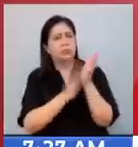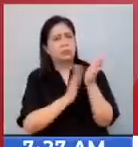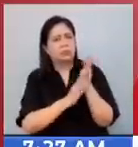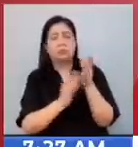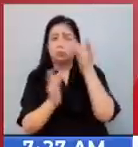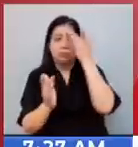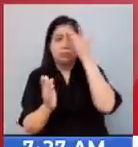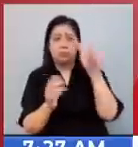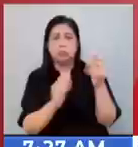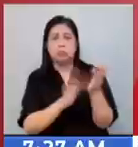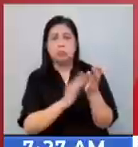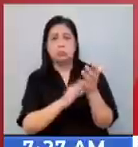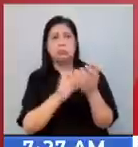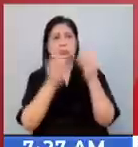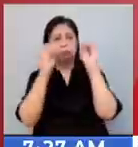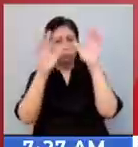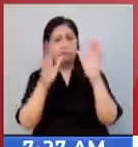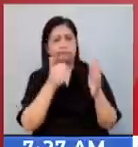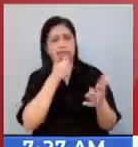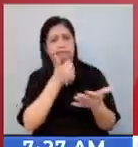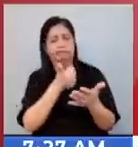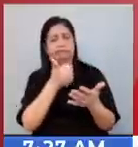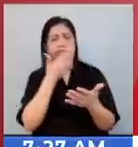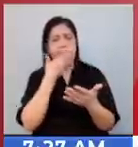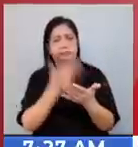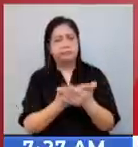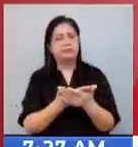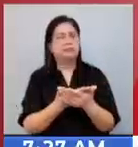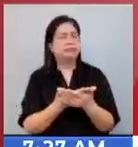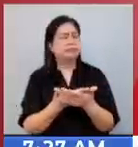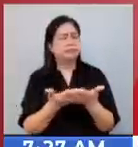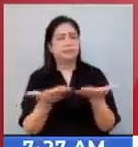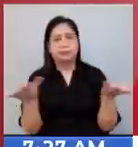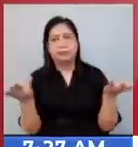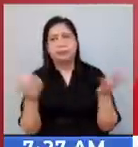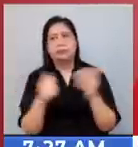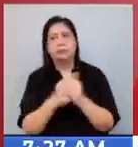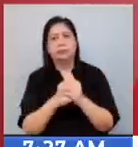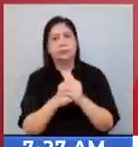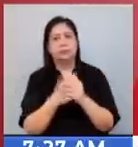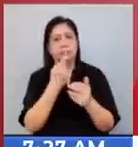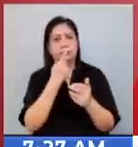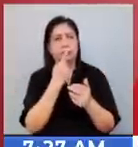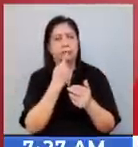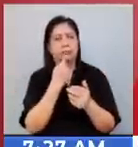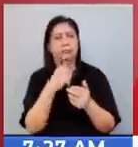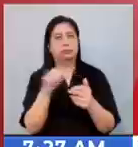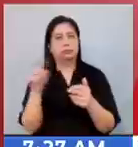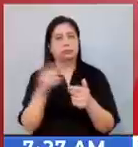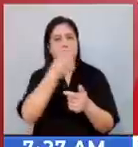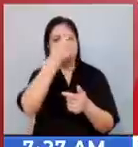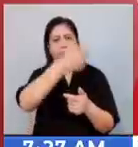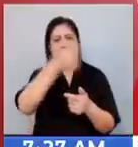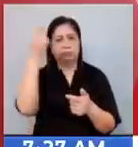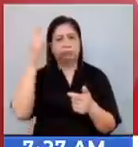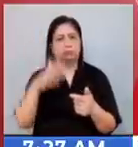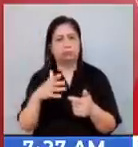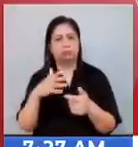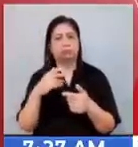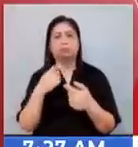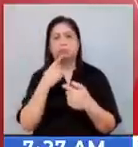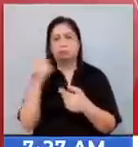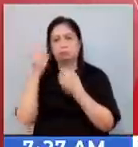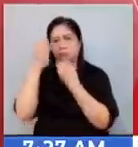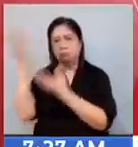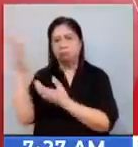yung mga nagtuturo. Pero ayun po, ang sinabi lang po nila sa mga graduating, sasabihin daw po nila sa Board of